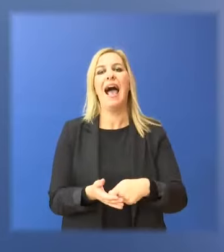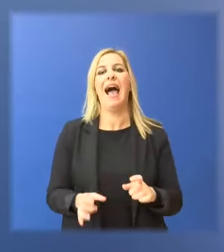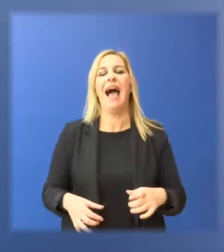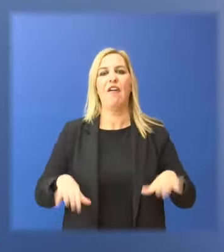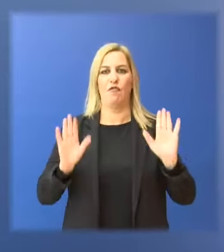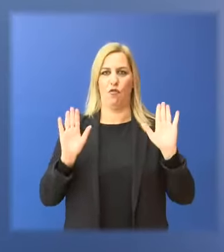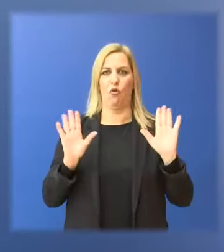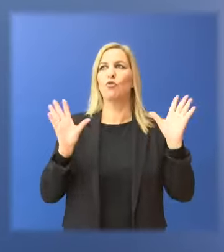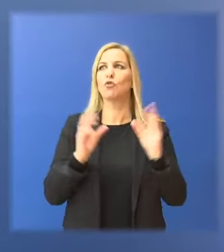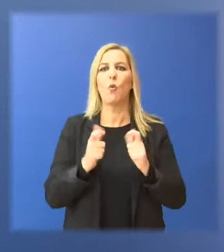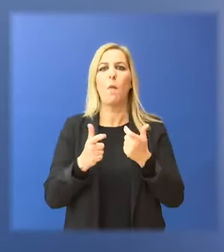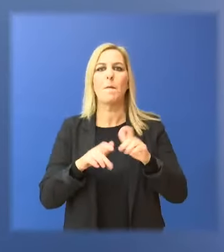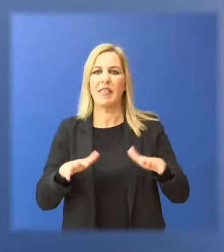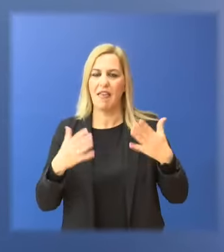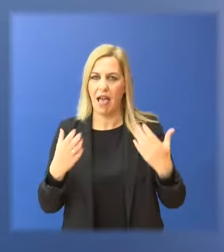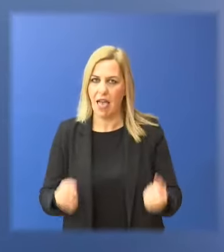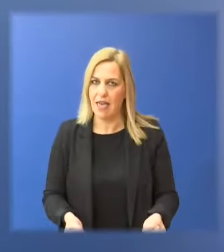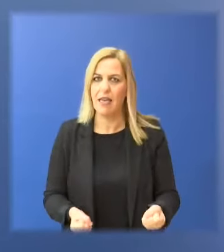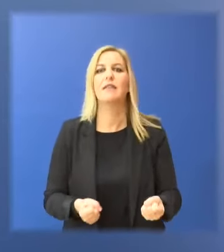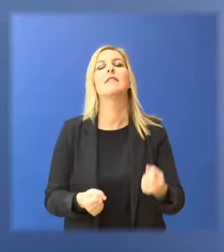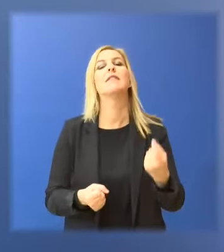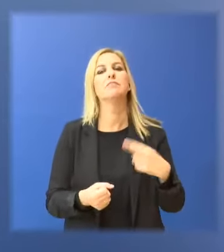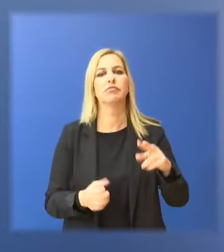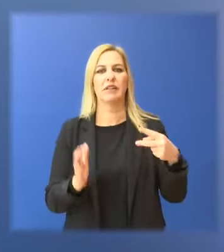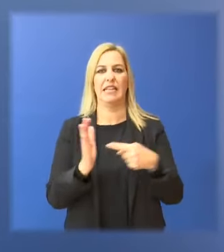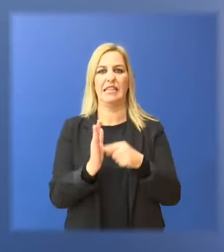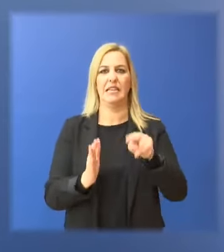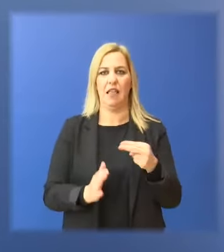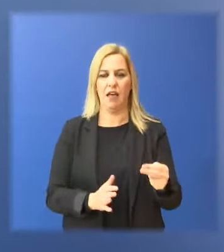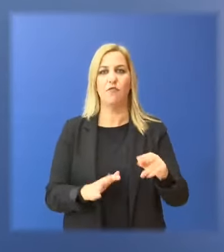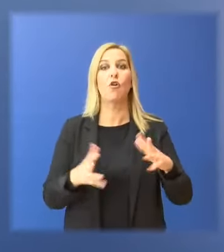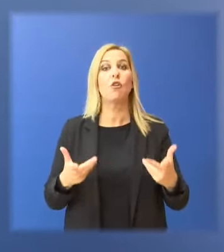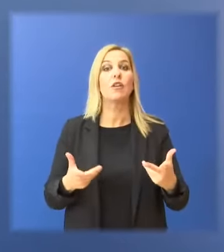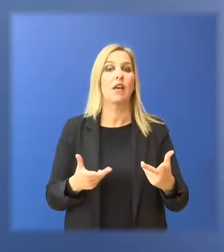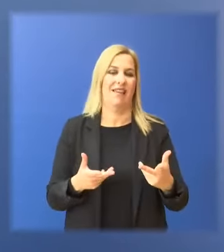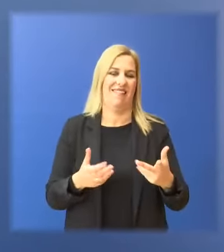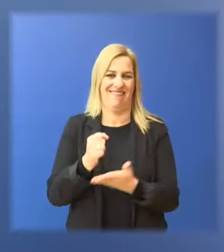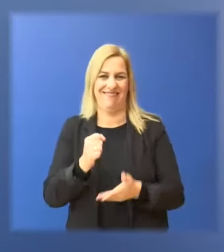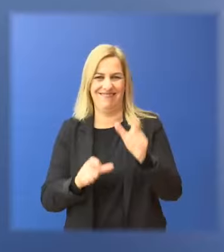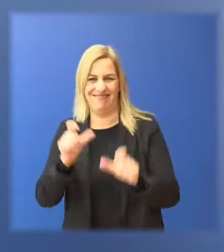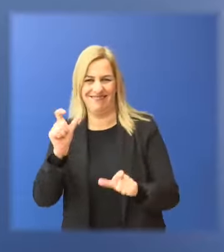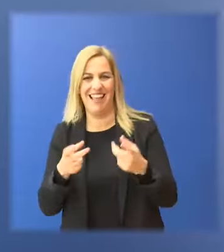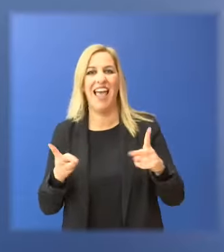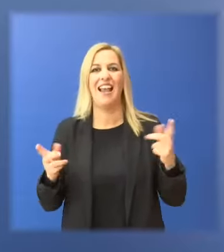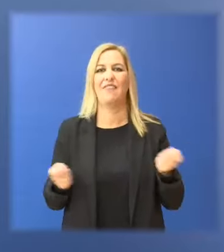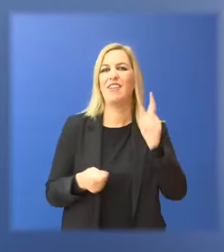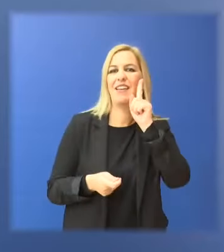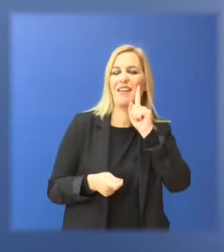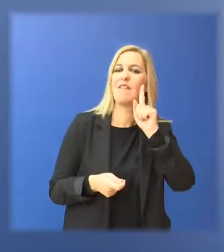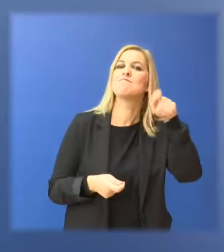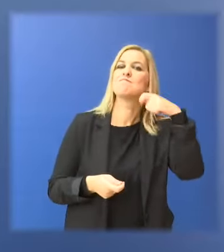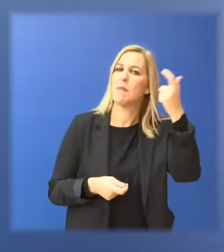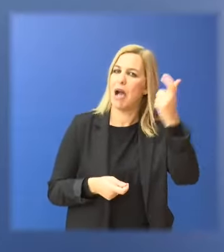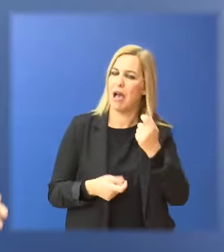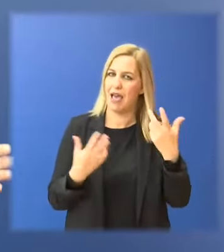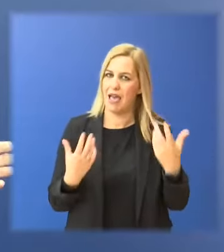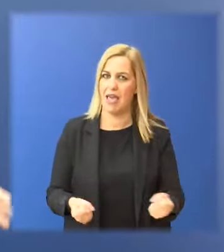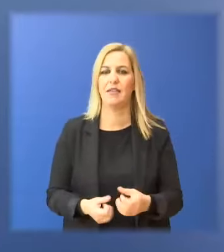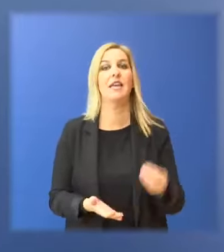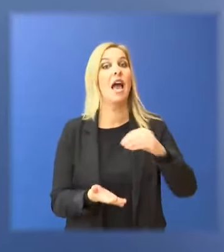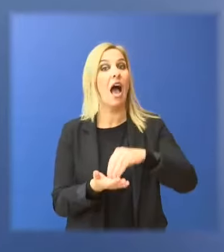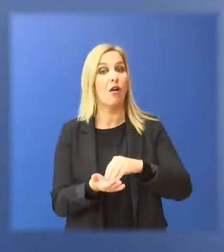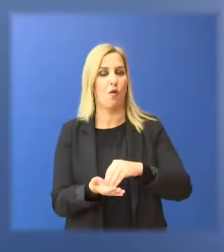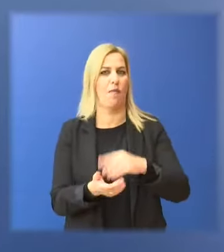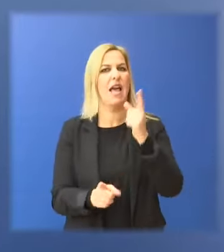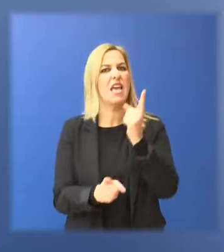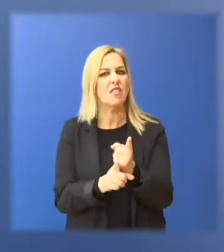οικογένειες με παιδιά, επεκτάθηκε το επίδομα μητρότητας στις ελεύθερες επαγγελματίες και στις αγρότησες. Ταυτόχρονα τέθηκαν σε εφαρμογή μέτρα όπως το Market Pass